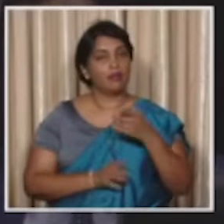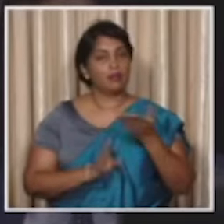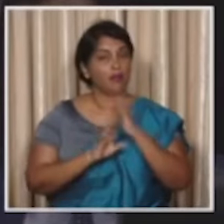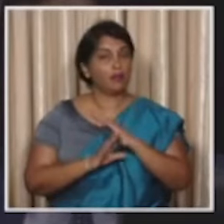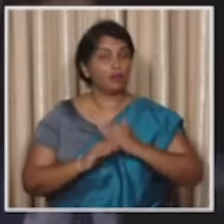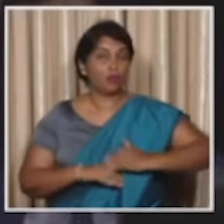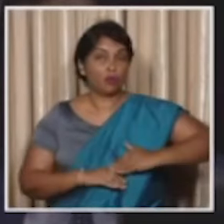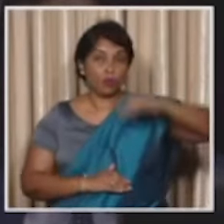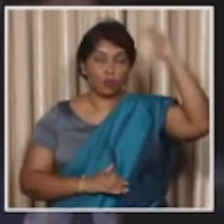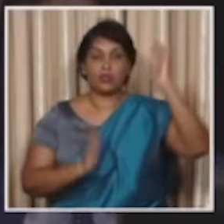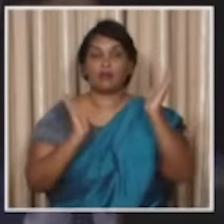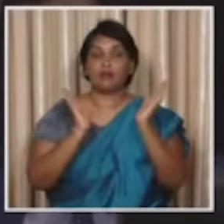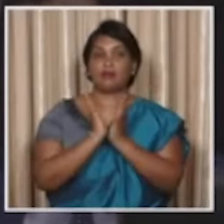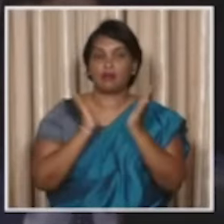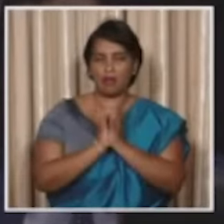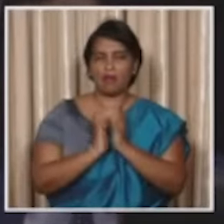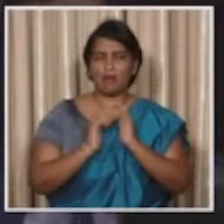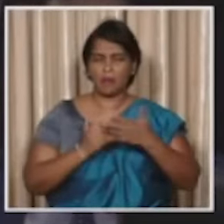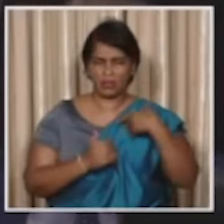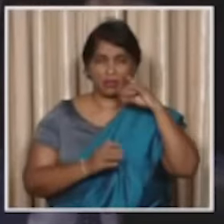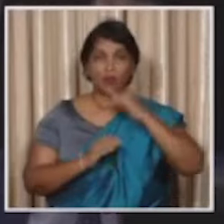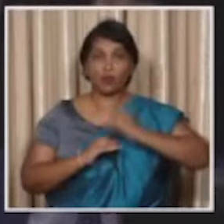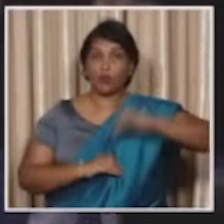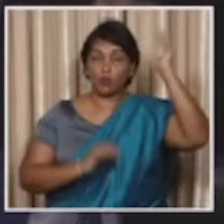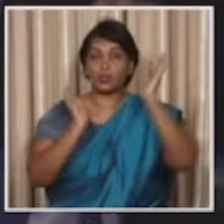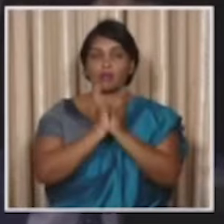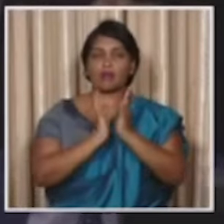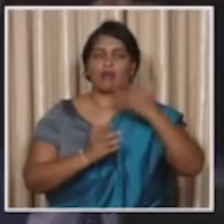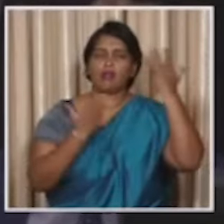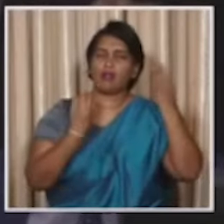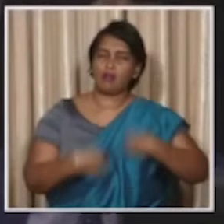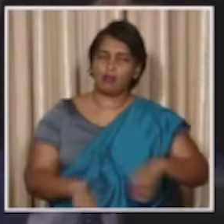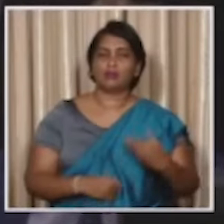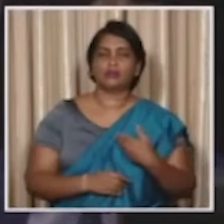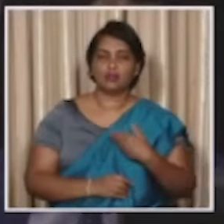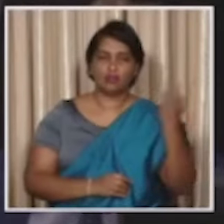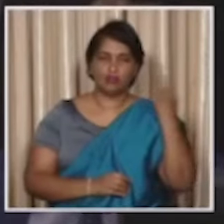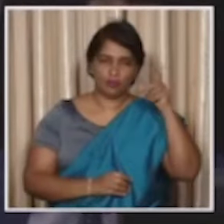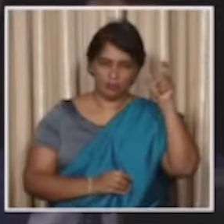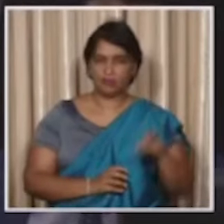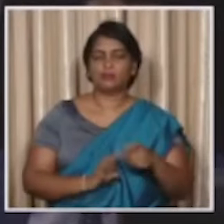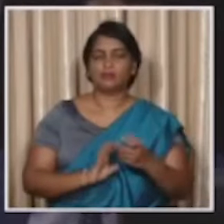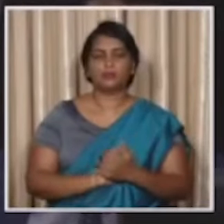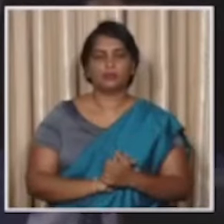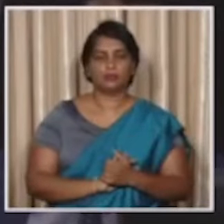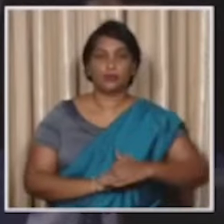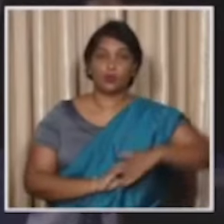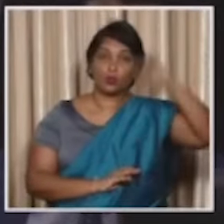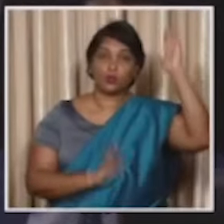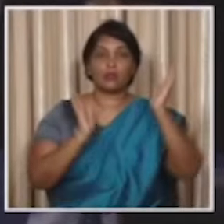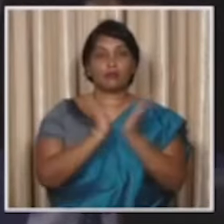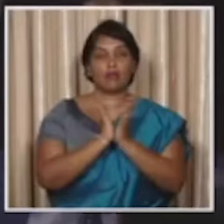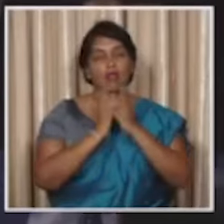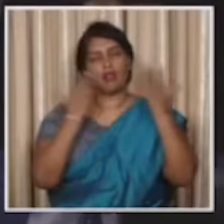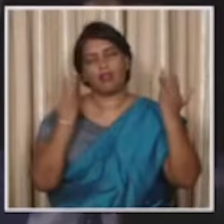උස ගහ මට පස්සේ තමයි තේරුනේ උස ගහ තමයි අපිට නැති වුනේ කියලා. ඔවුන් මුස්ලිම් ජාතිකයෙක්. උස ගහ නැති වුනේ